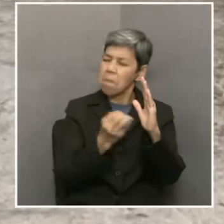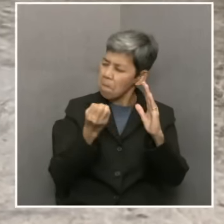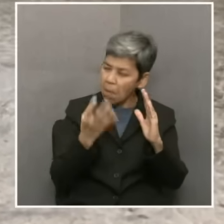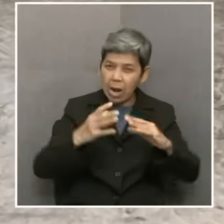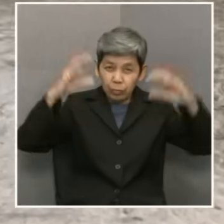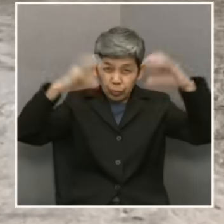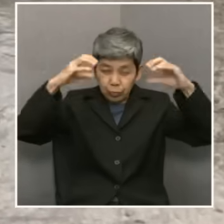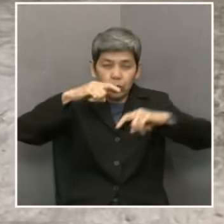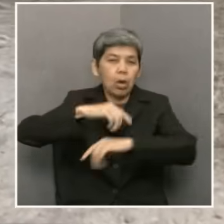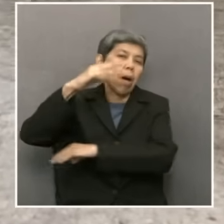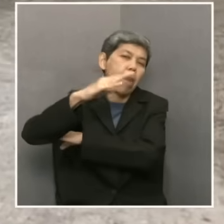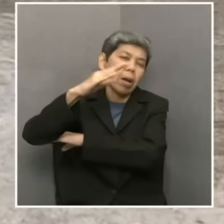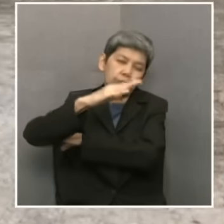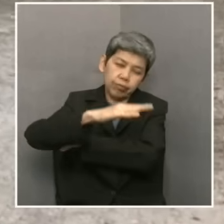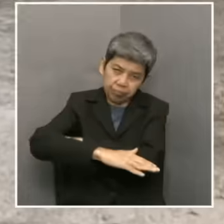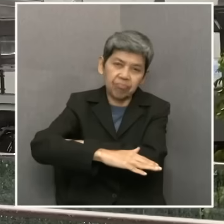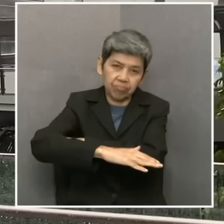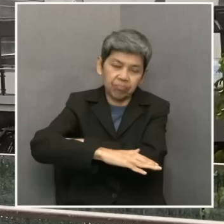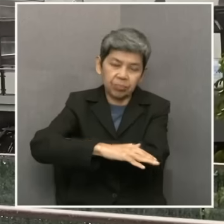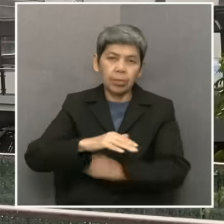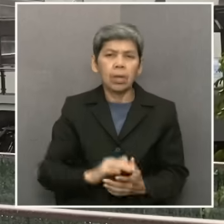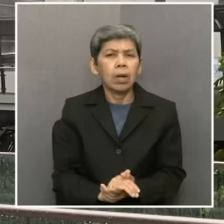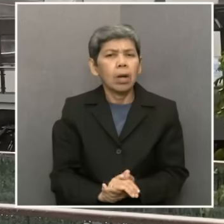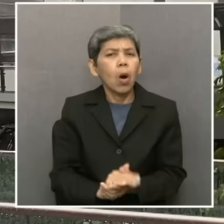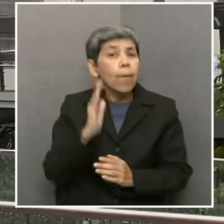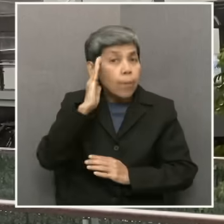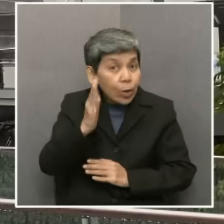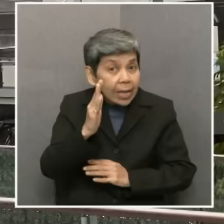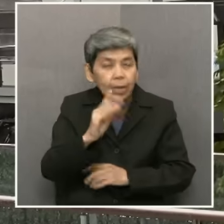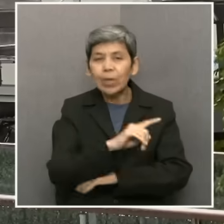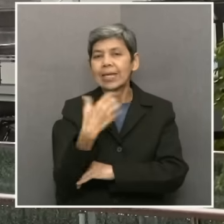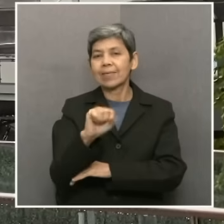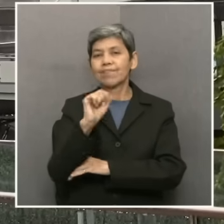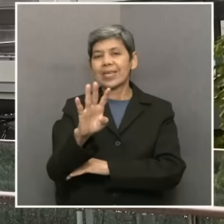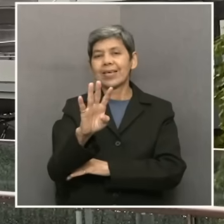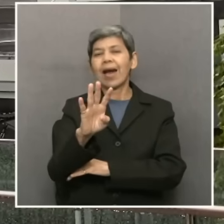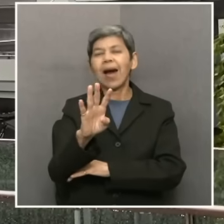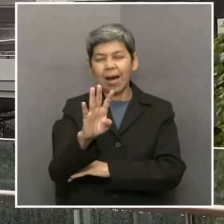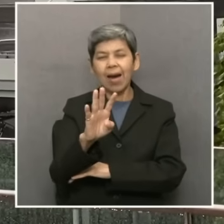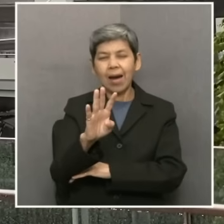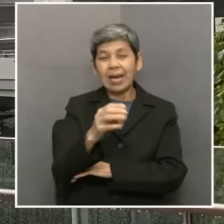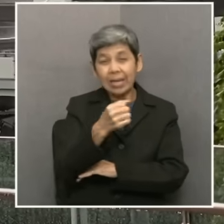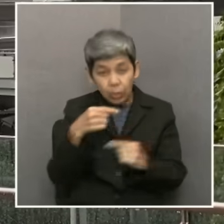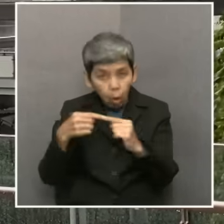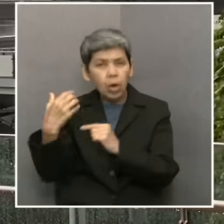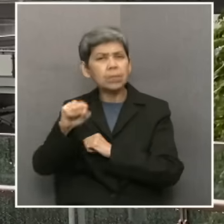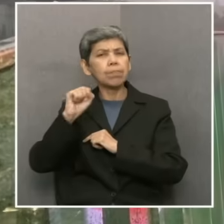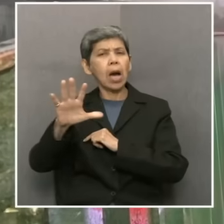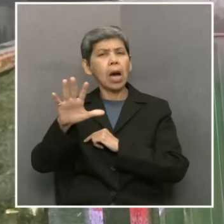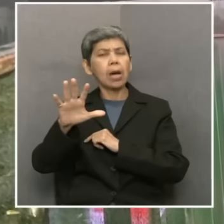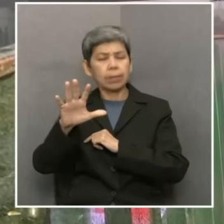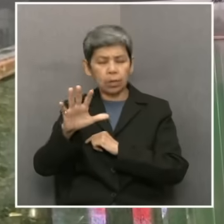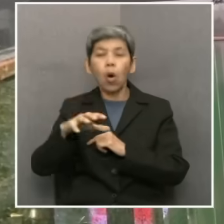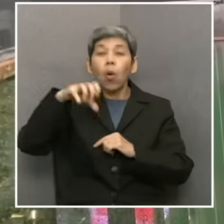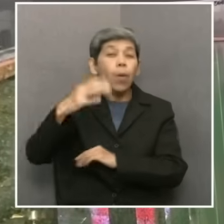ตกในช่วงบ่ายไปถึงค่ำนะคะในขณะที่วันพรุ่งนี้14สิงหาคมต่อเนื่องจนถึง 15สิงหาคมกรม